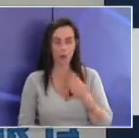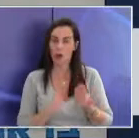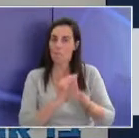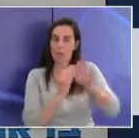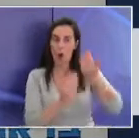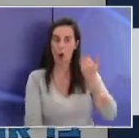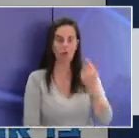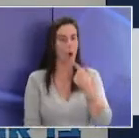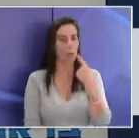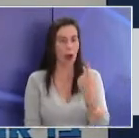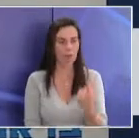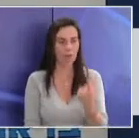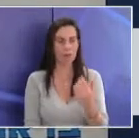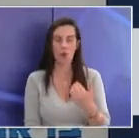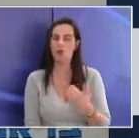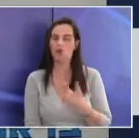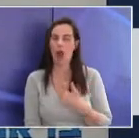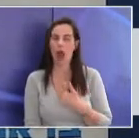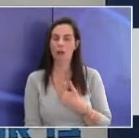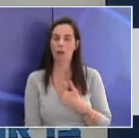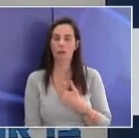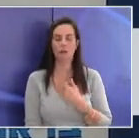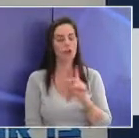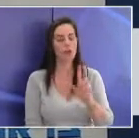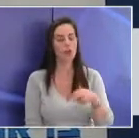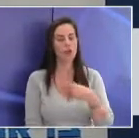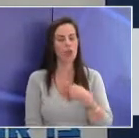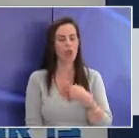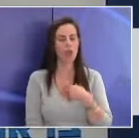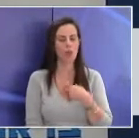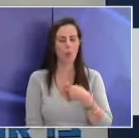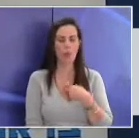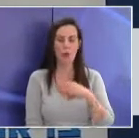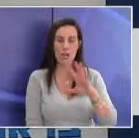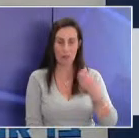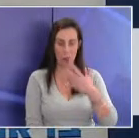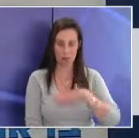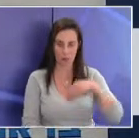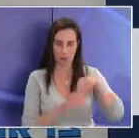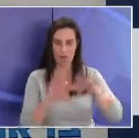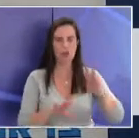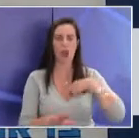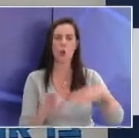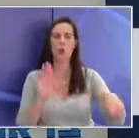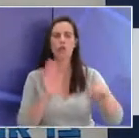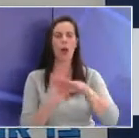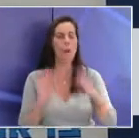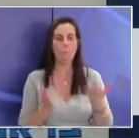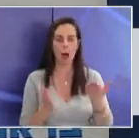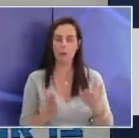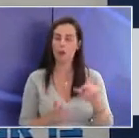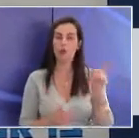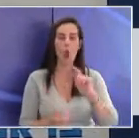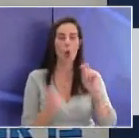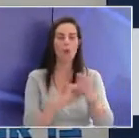מראש אומרים שאנחנו נתנה כניסה לקואליציה הבאה בכך שחוק הגיוס לא